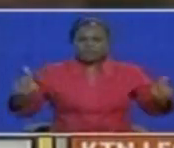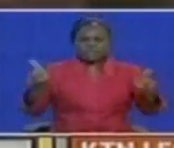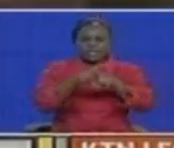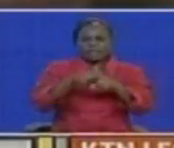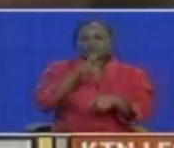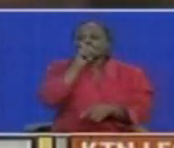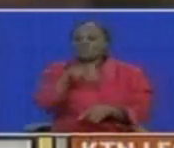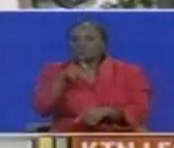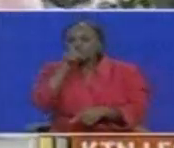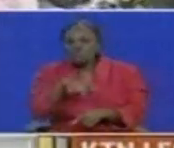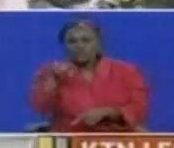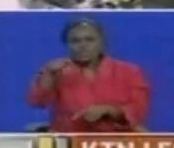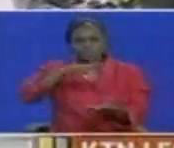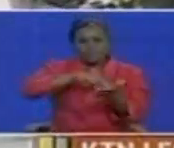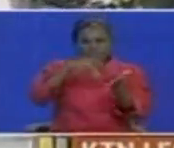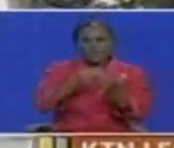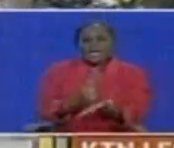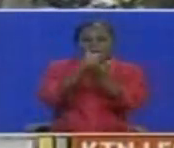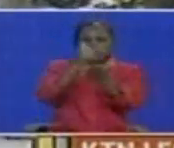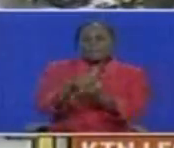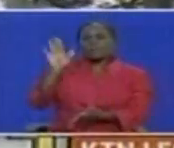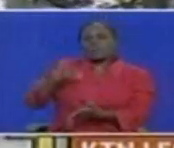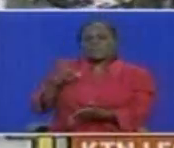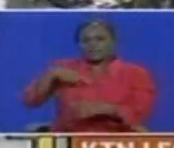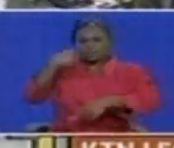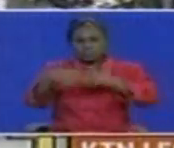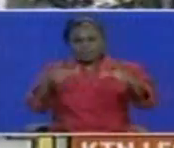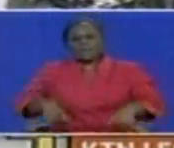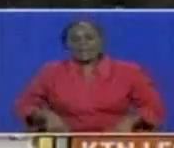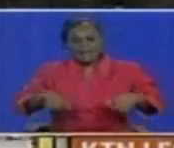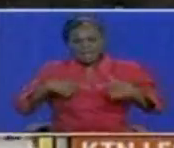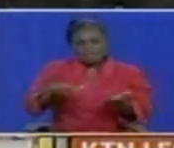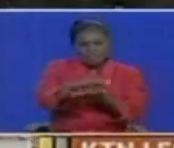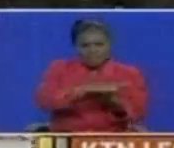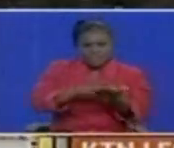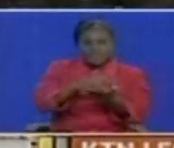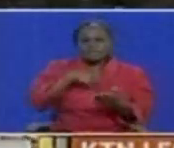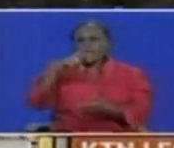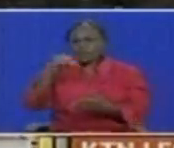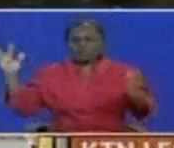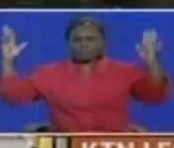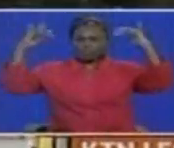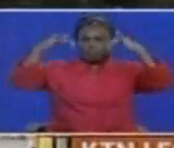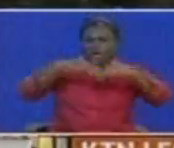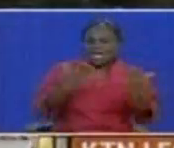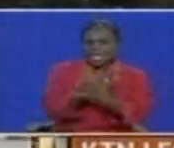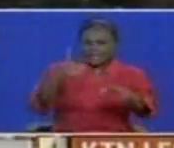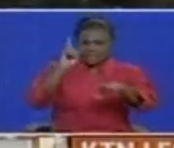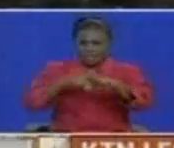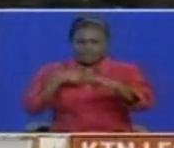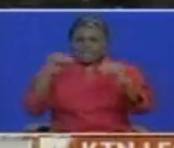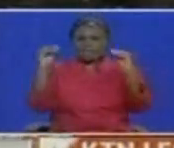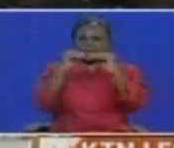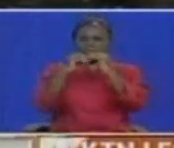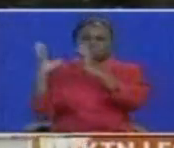kuku. Miradi ambayo husaidia kina mama hawa kukidhi mahitaji yao ya kimsingi. I go to conferences and anytime I meet people I encourage